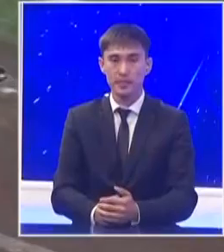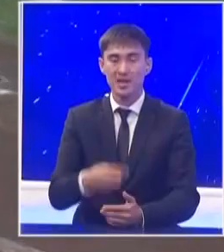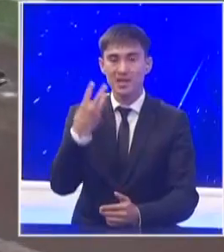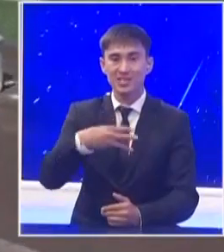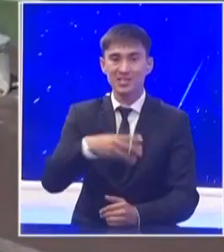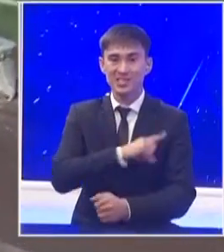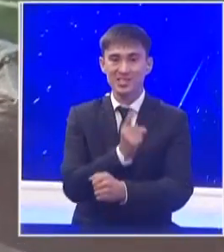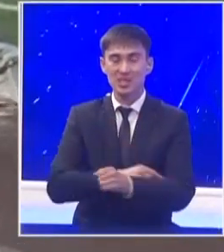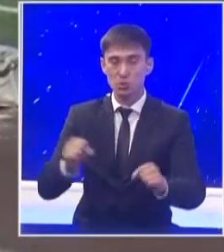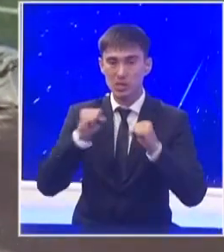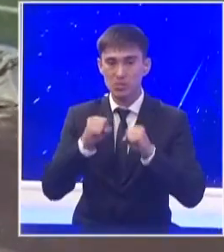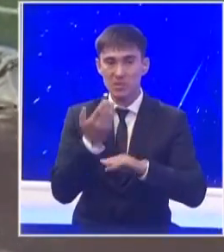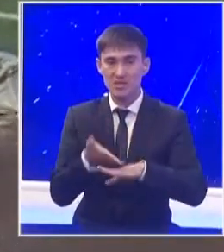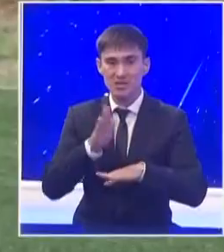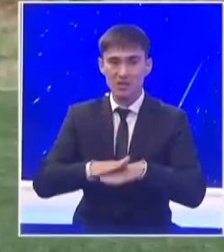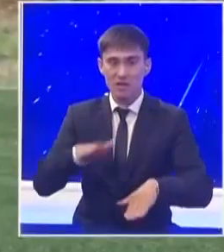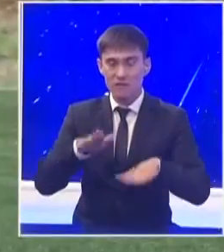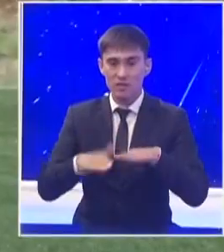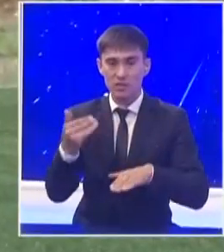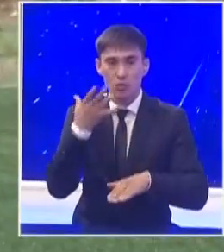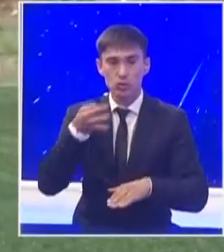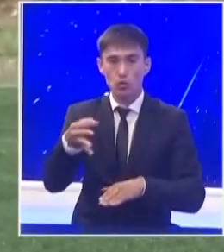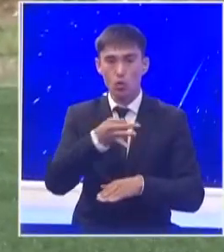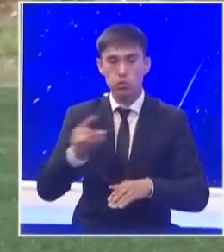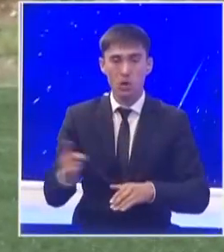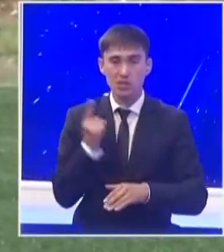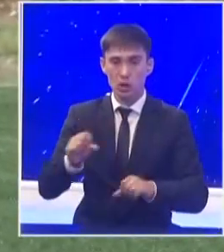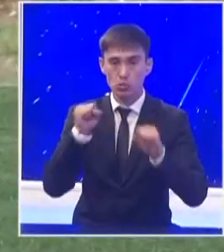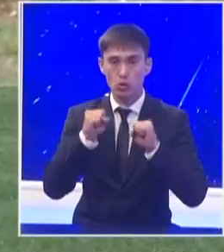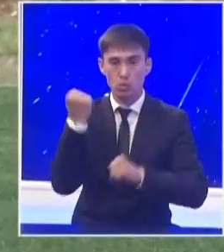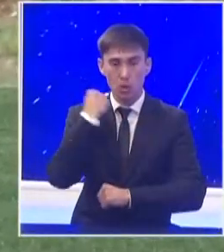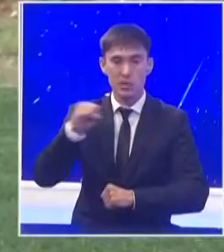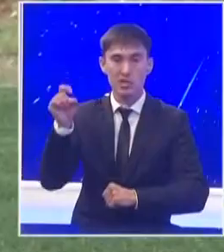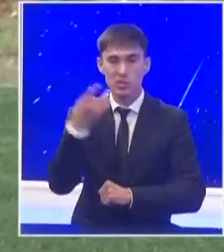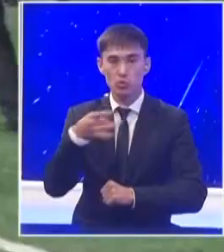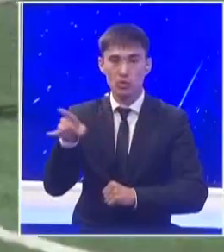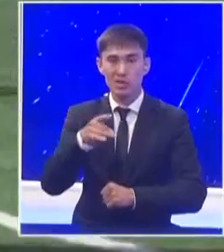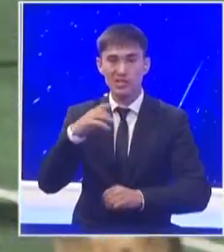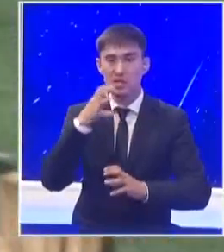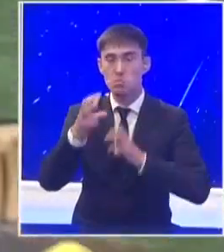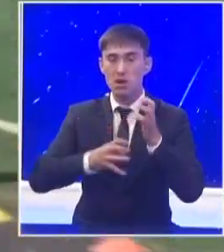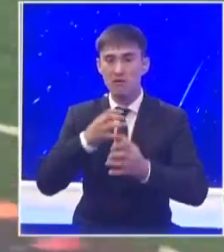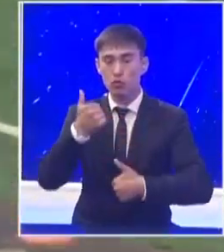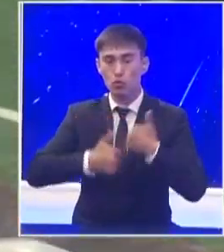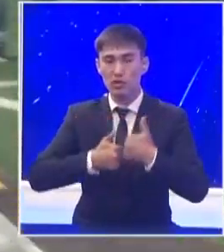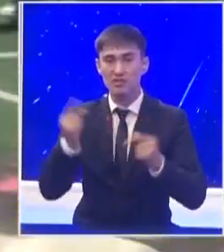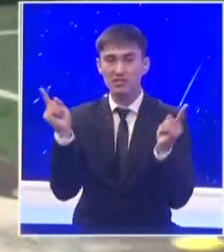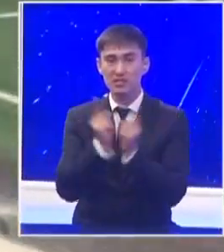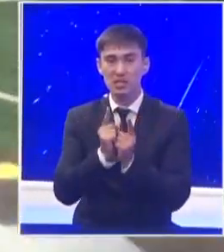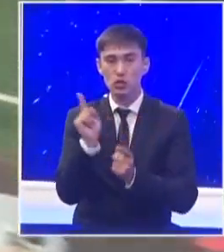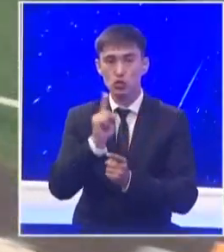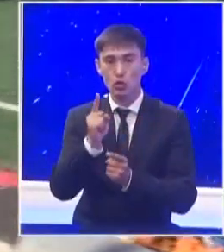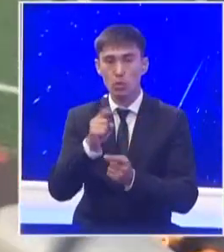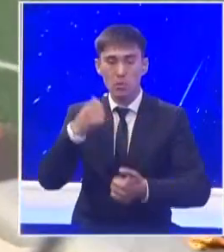сильнейших спортсменов-тяжеловесов Алматинской области, мастера спорта, победители, призеры республиканских и мировых турниров встретились для того,